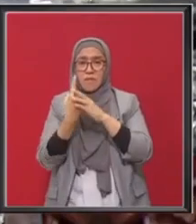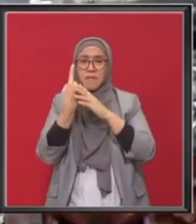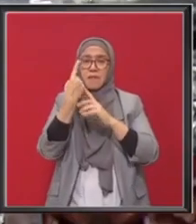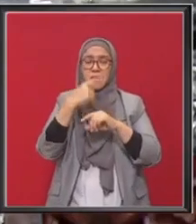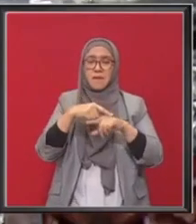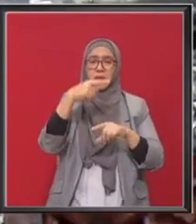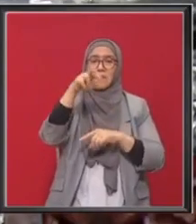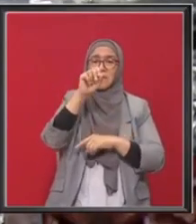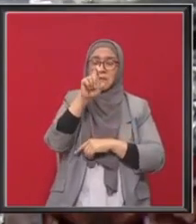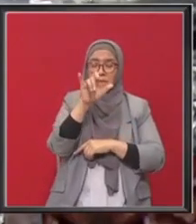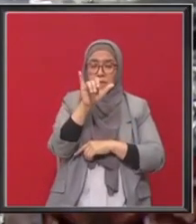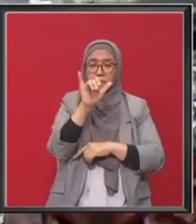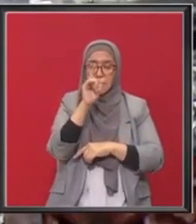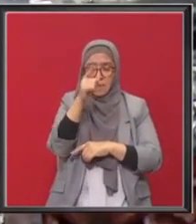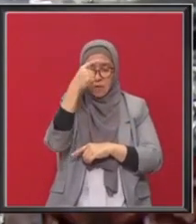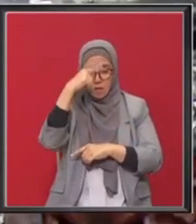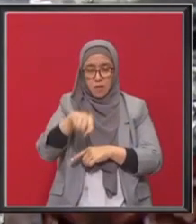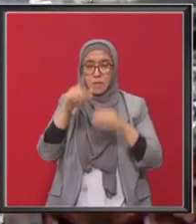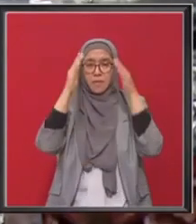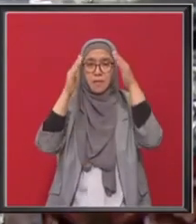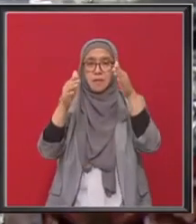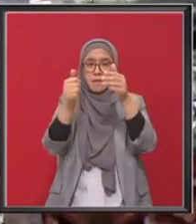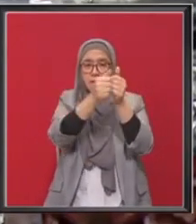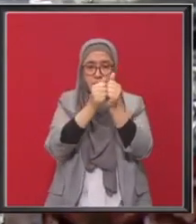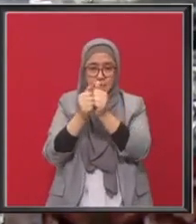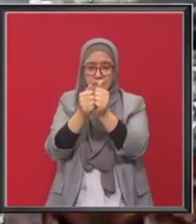perhatian kita bersama Insyaallah masih pedal gas yaitu pertanyaan jawablah